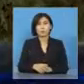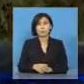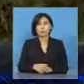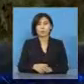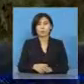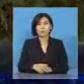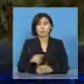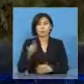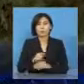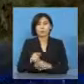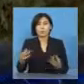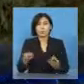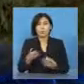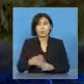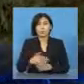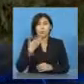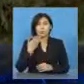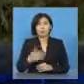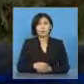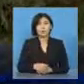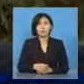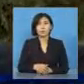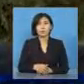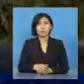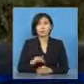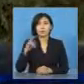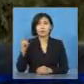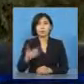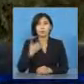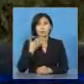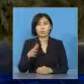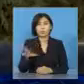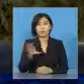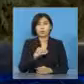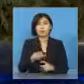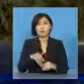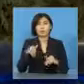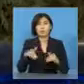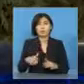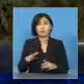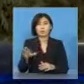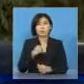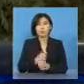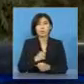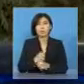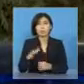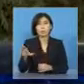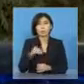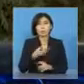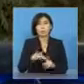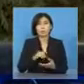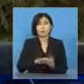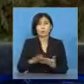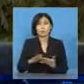мерекелік шараларды тоқтата тұруды сұраймыз. Және де кәсіпкерлерден сұрайтынымыз барлық осы қаулардың орындалуы, және барлық